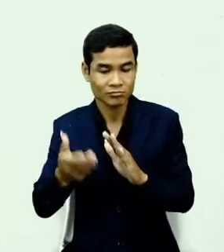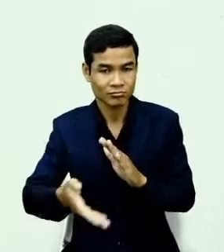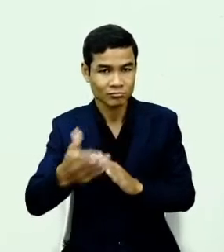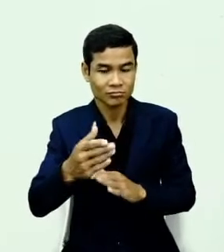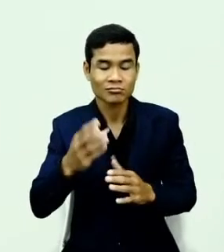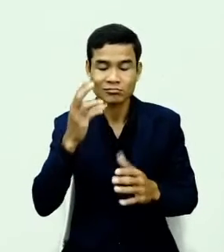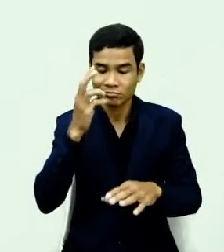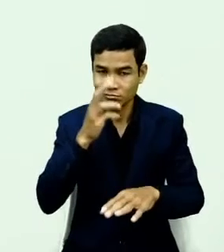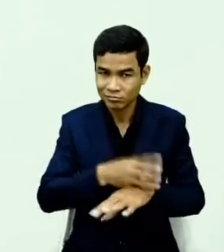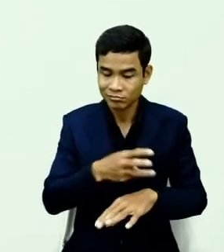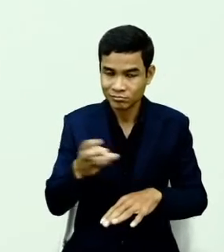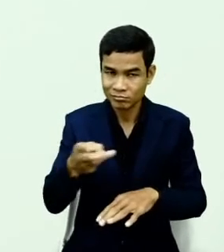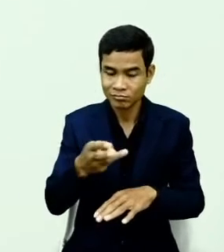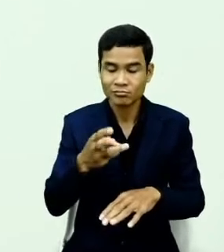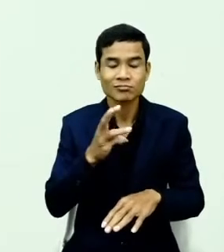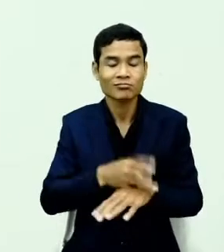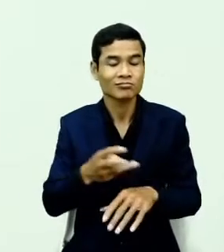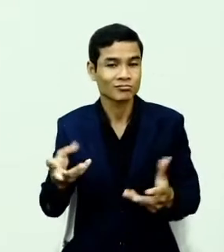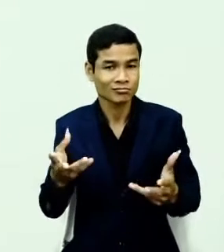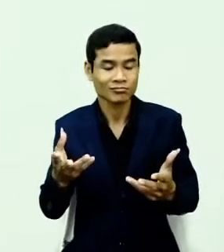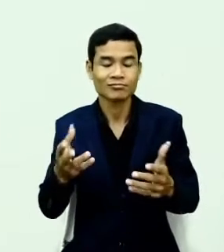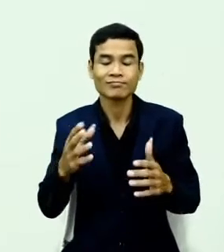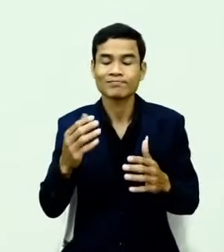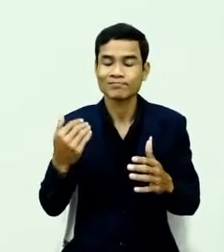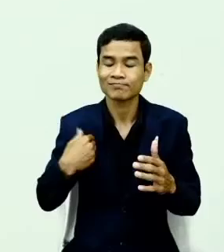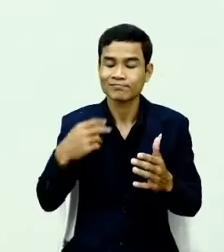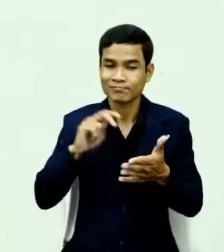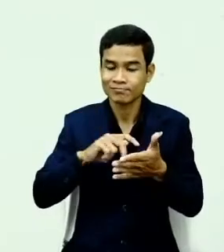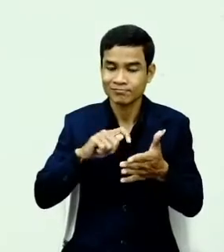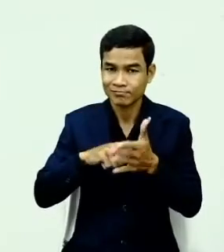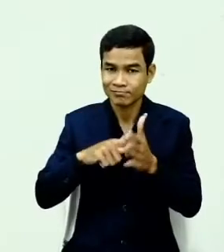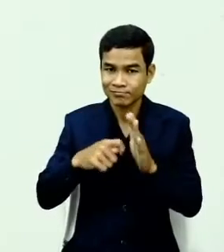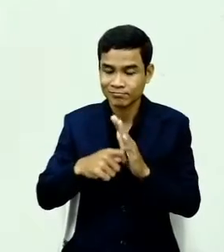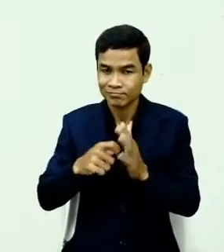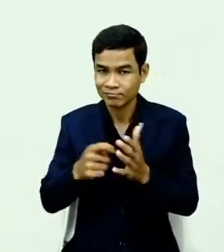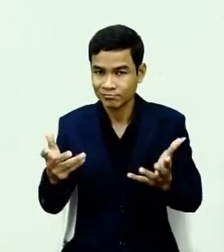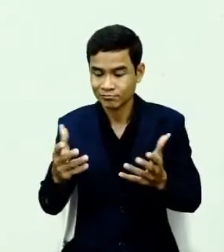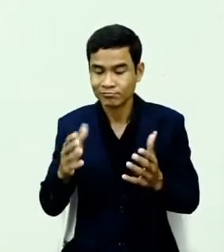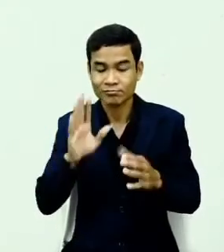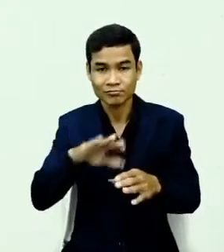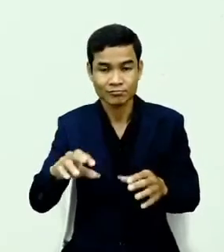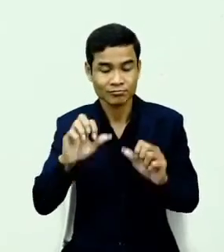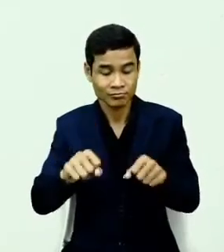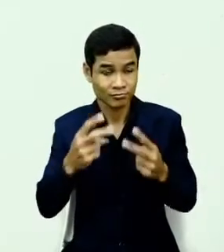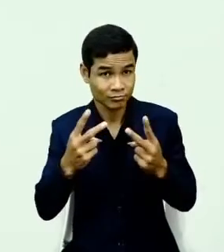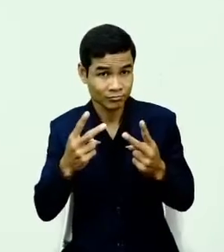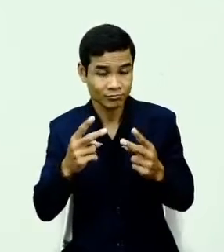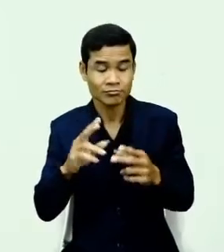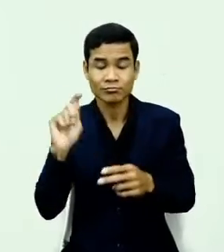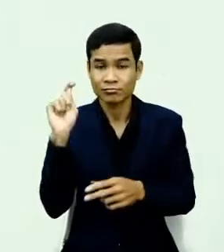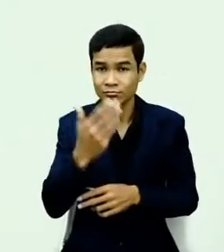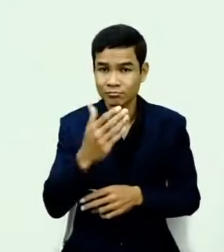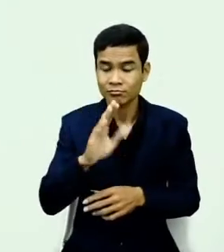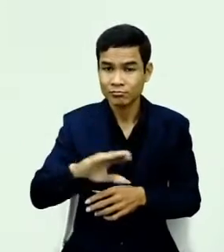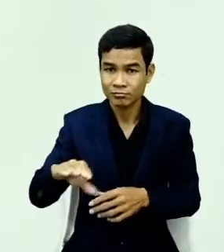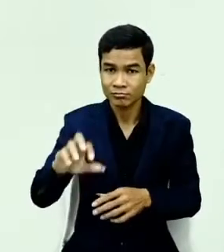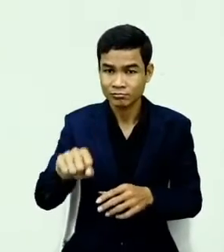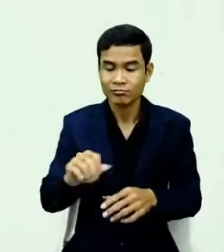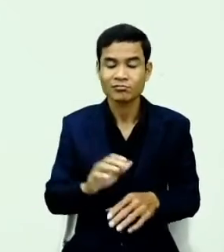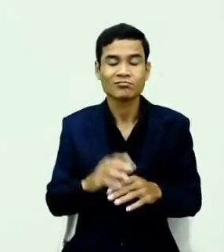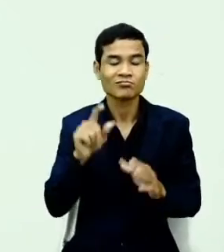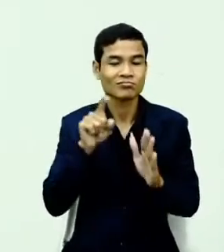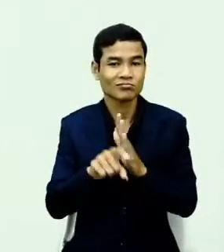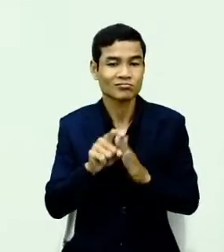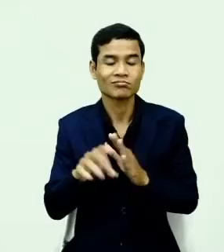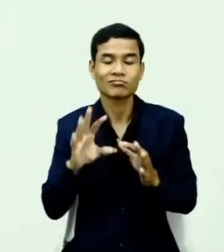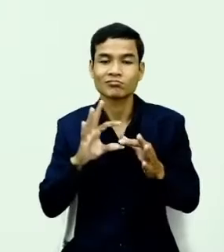តនេះមានចាយ៉ាងណាដែរមានខ្លឹមសារដូចម្តេចខ្លះដោយសង្កេតទៅលើរូបភាពនិងចំណងជើងរបស់យើងដែ